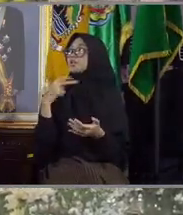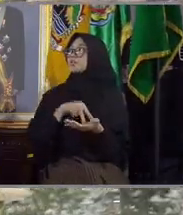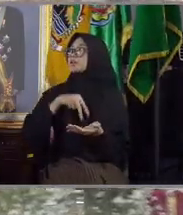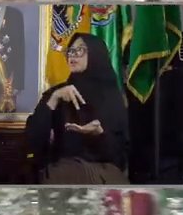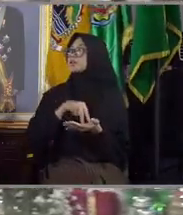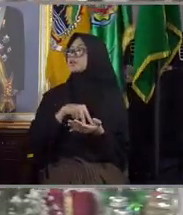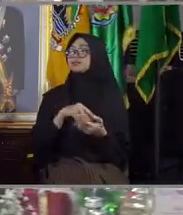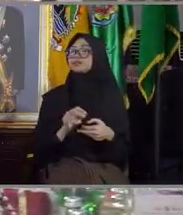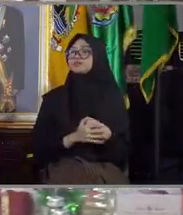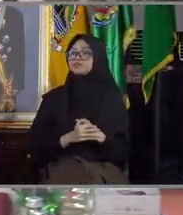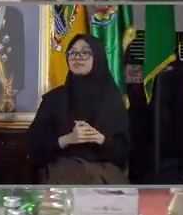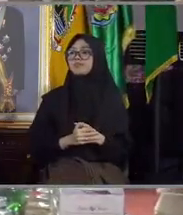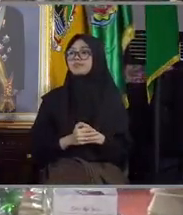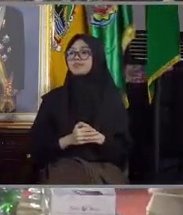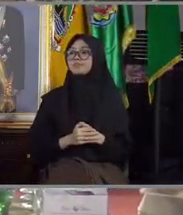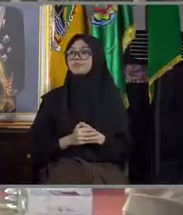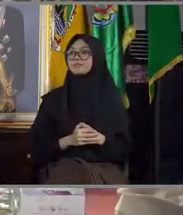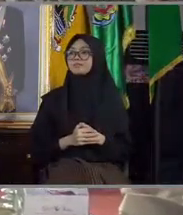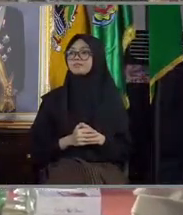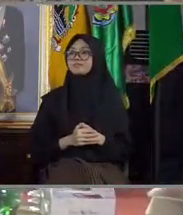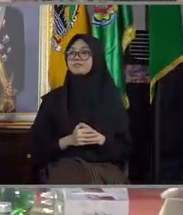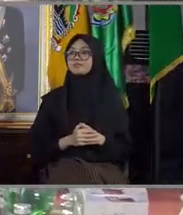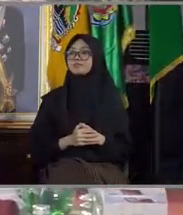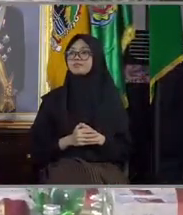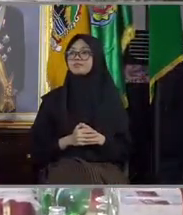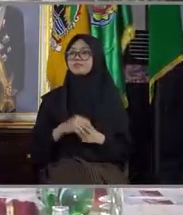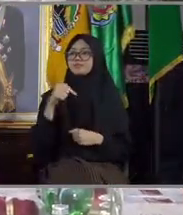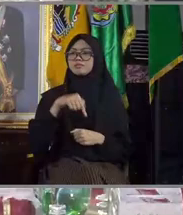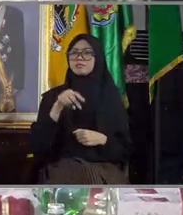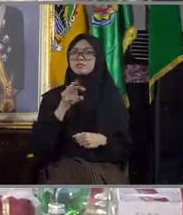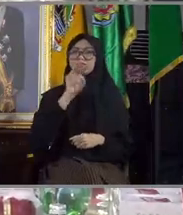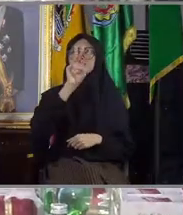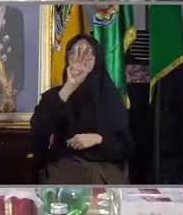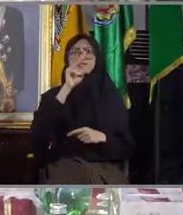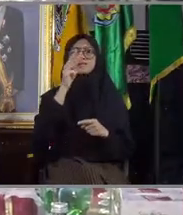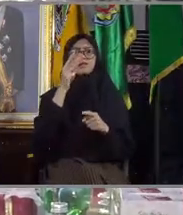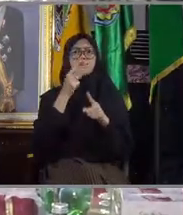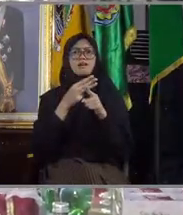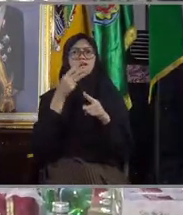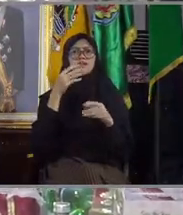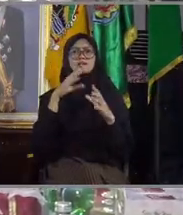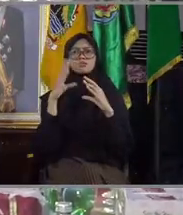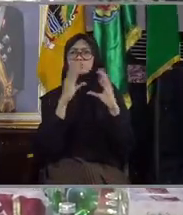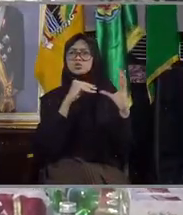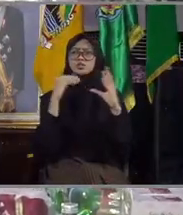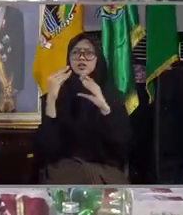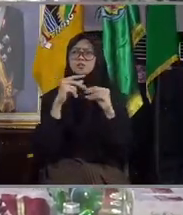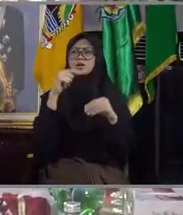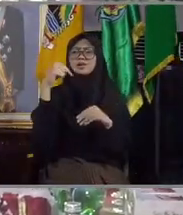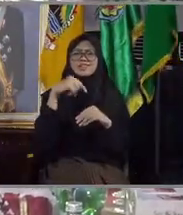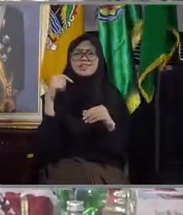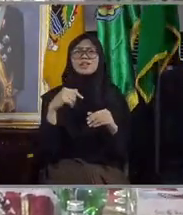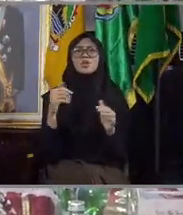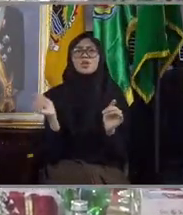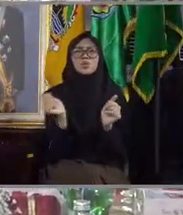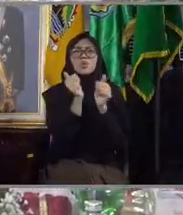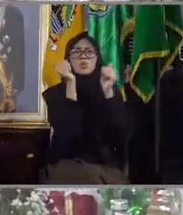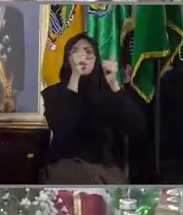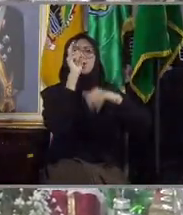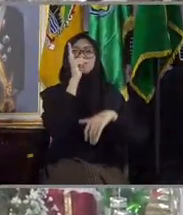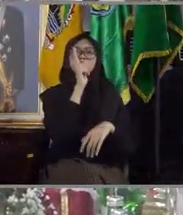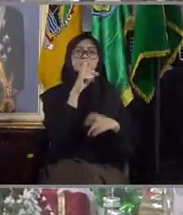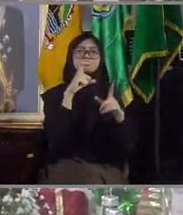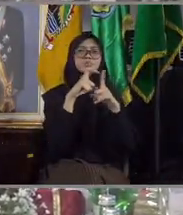Bapak Ibu, ini putaran ketiga kita musrenbang di wilayah. Tahun ini the best karena